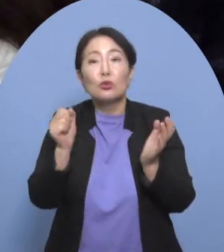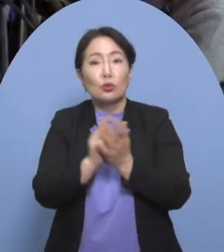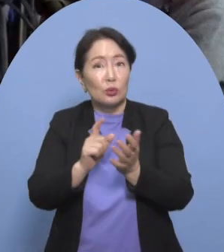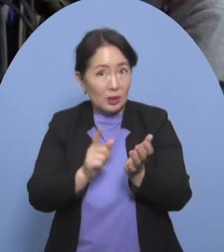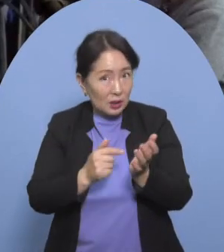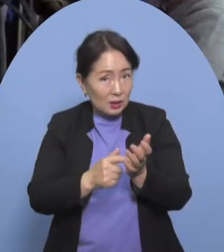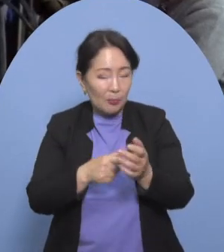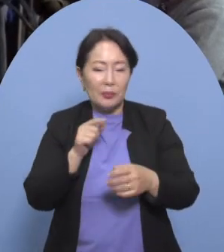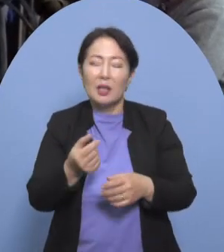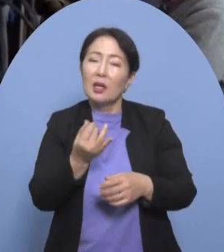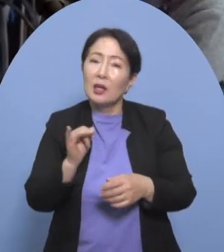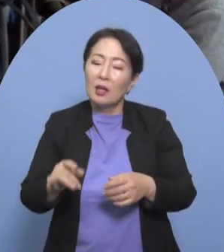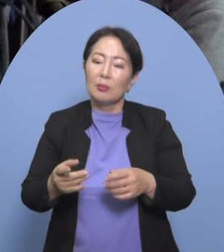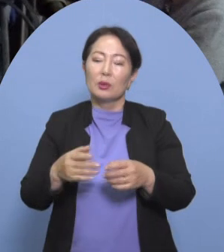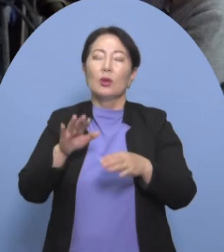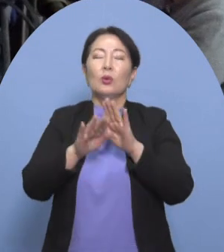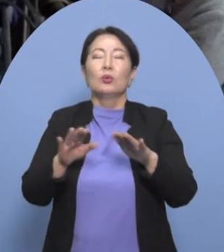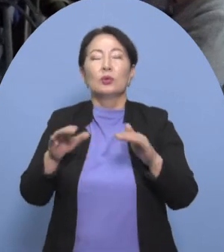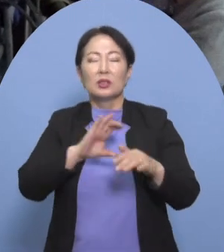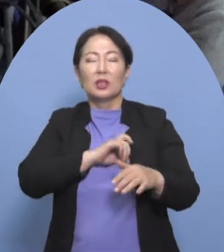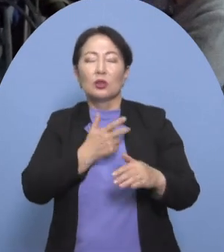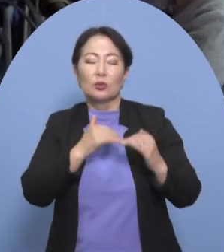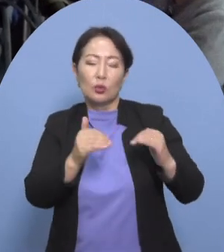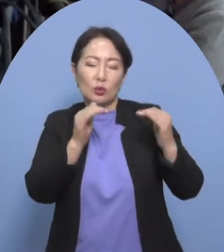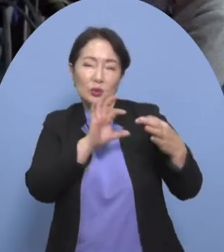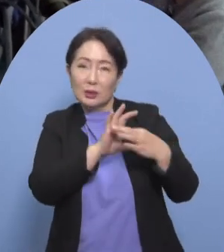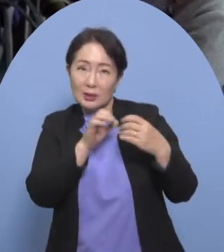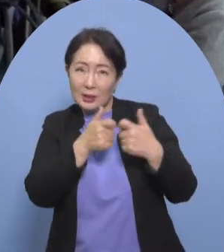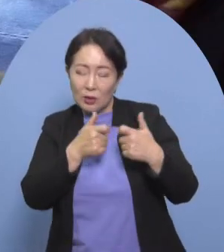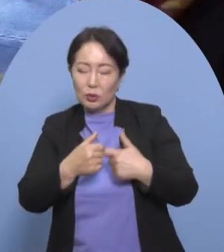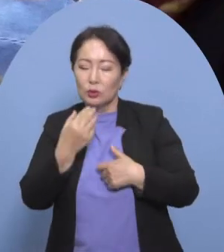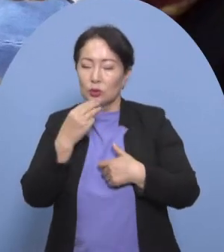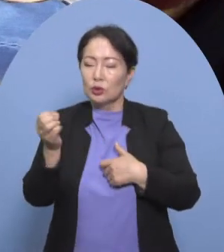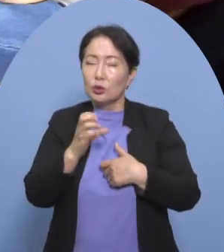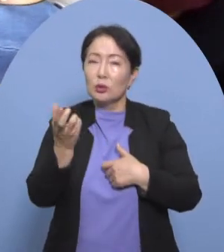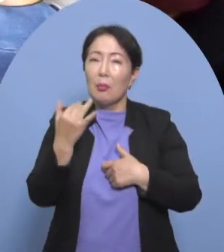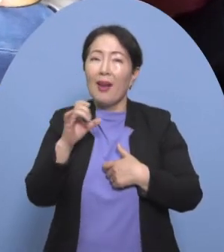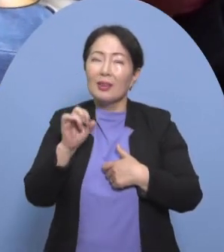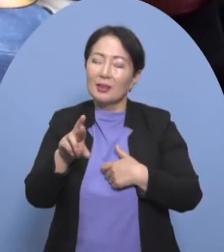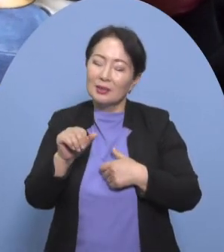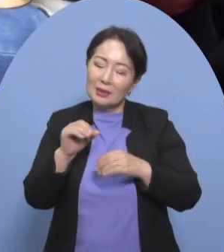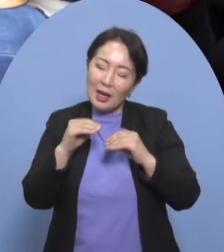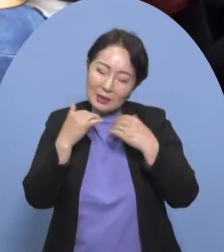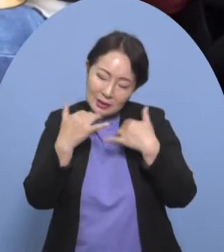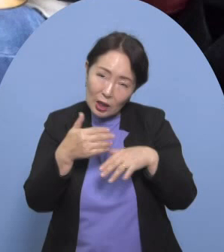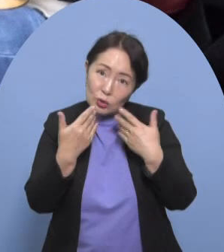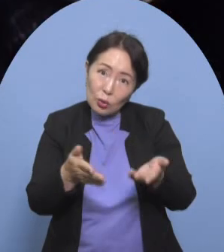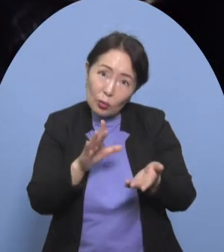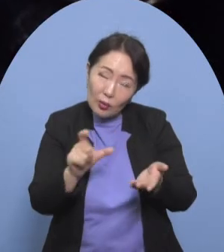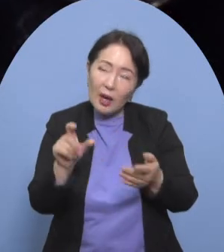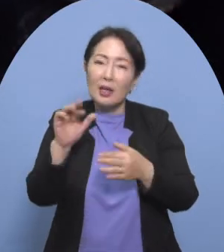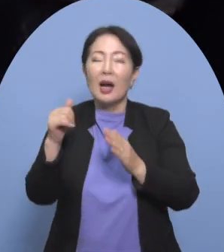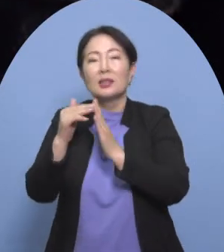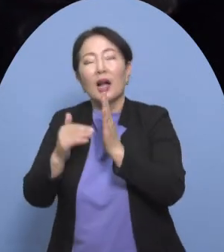хүүхдийн нас зүйн сэтгэл зүйн хөгжилтөнд тааруулах бид нар шудраг усны байдлыг яаж заах юм, яаж тайлбарлах